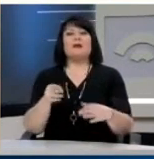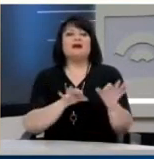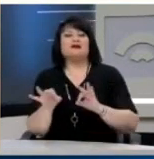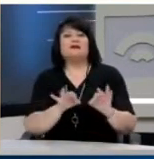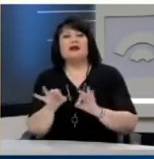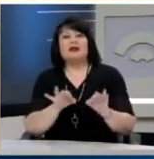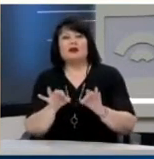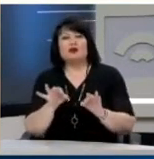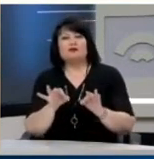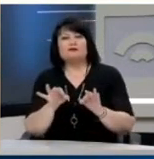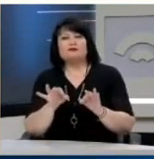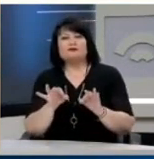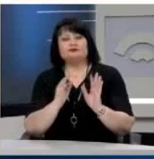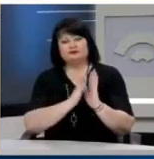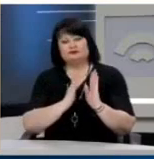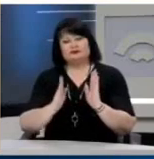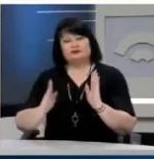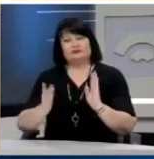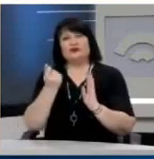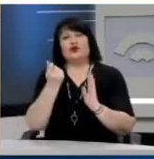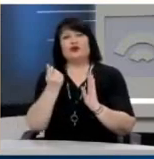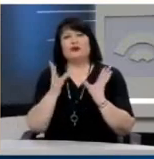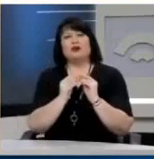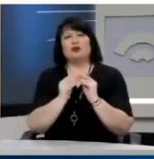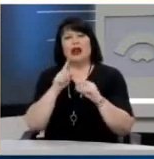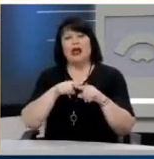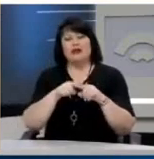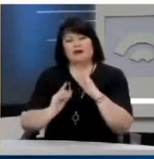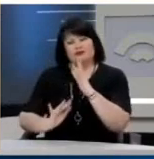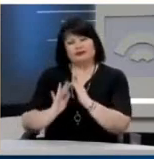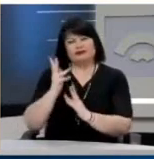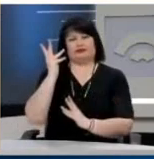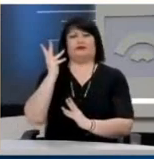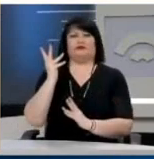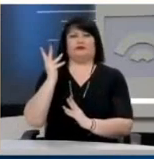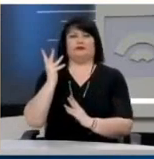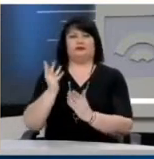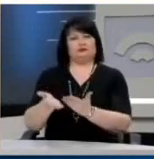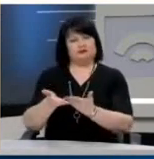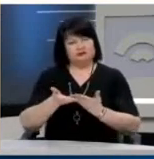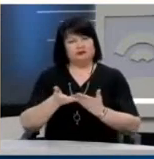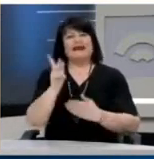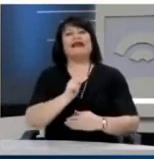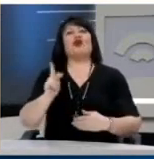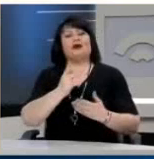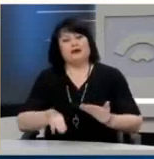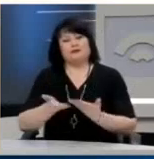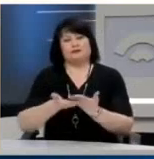σχέδιο ανάταξης της ελληνικής οικονομίας αλλά και στήριξης της ελληνικής